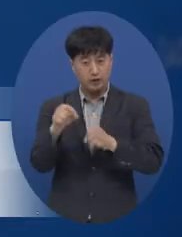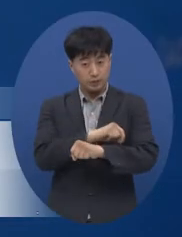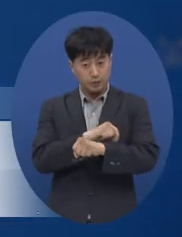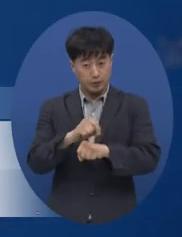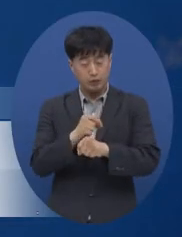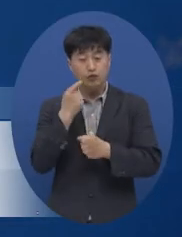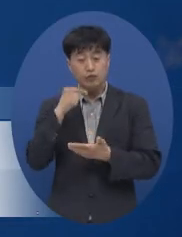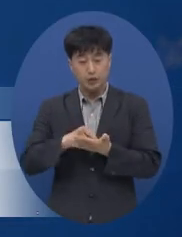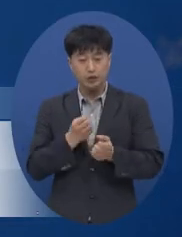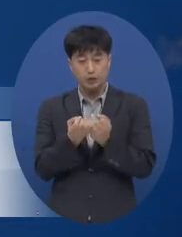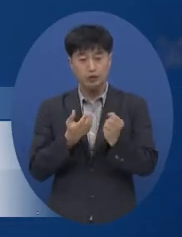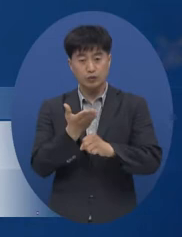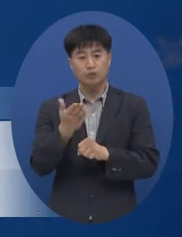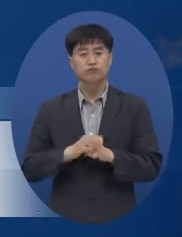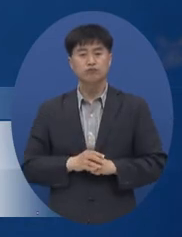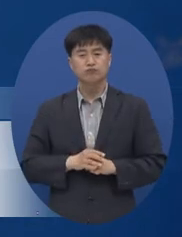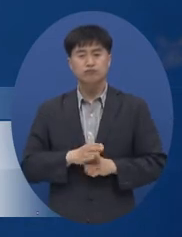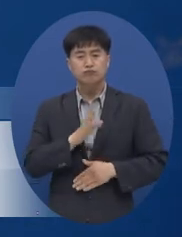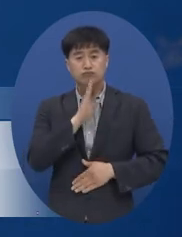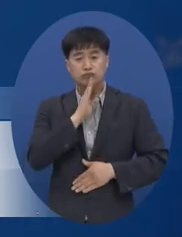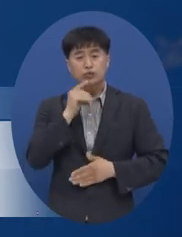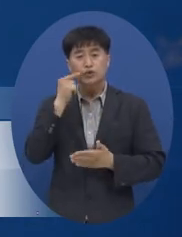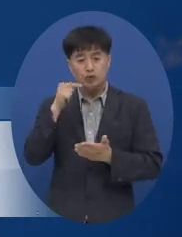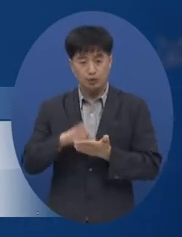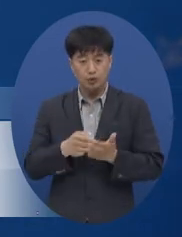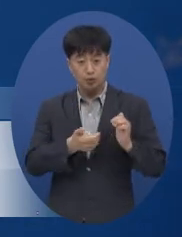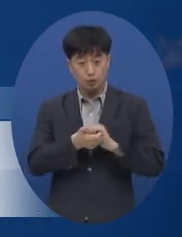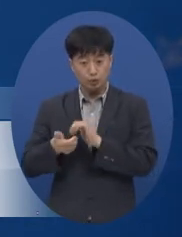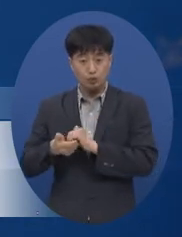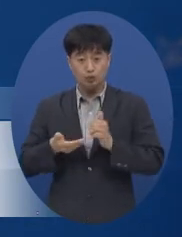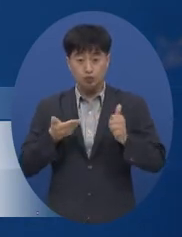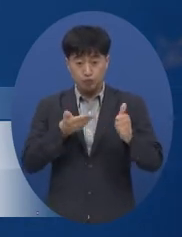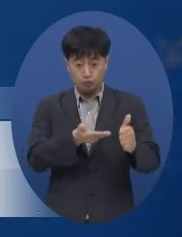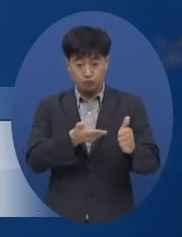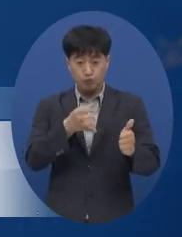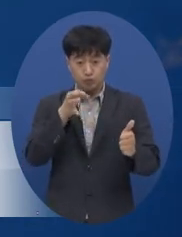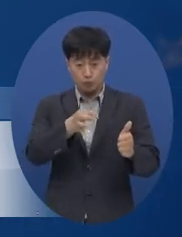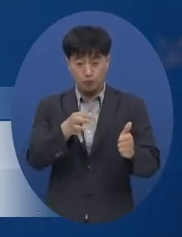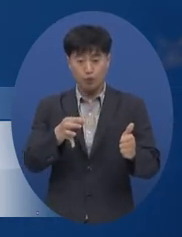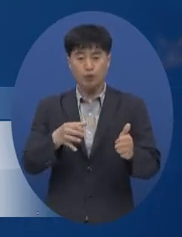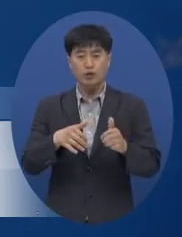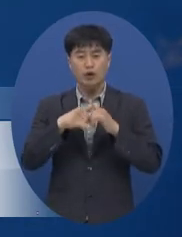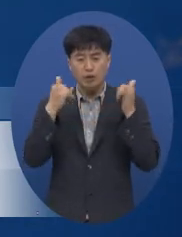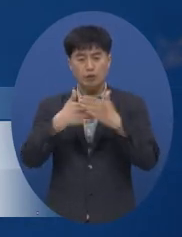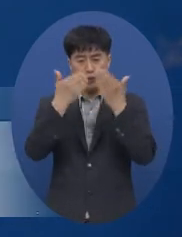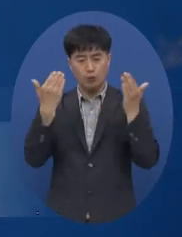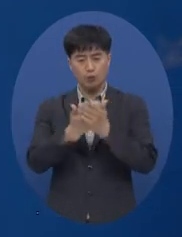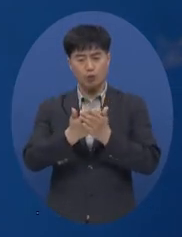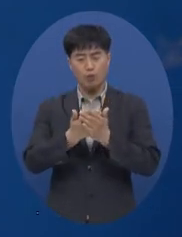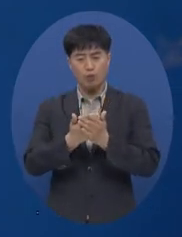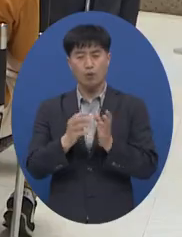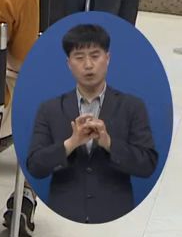사실 굉장히 쉬워요. 네. 정기적으로 주는 돈인데 개인 모두에게